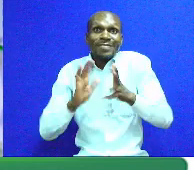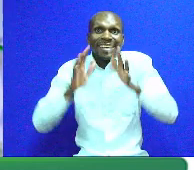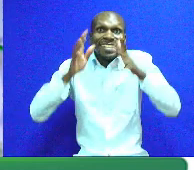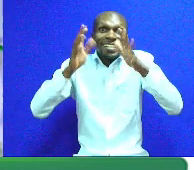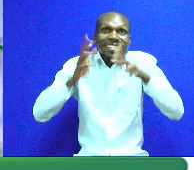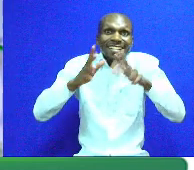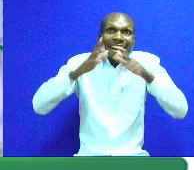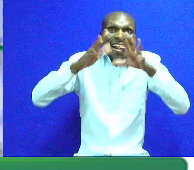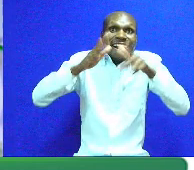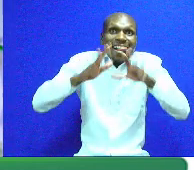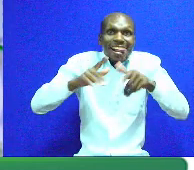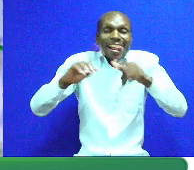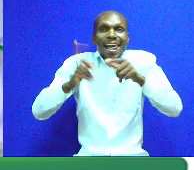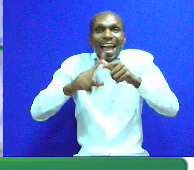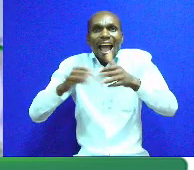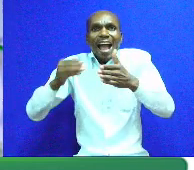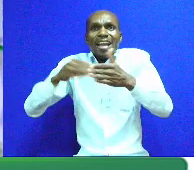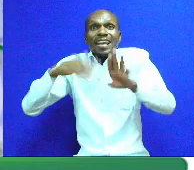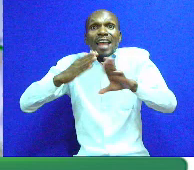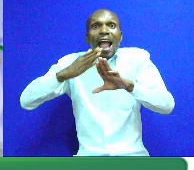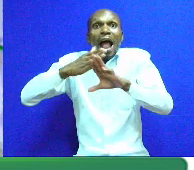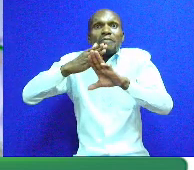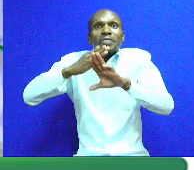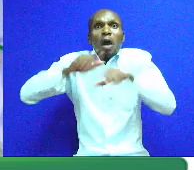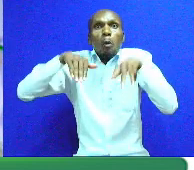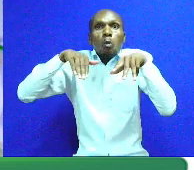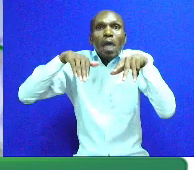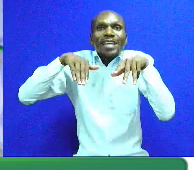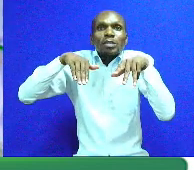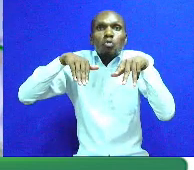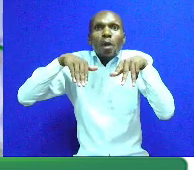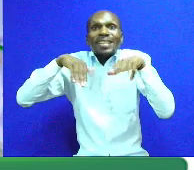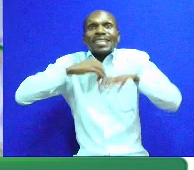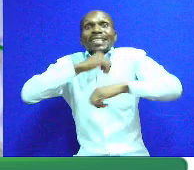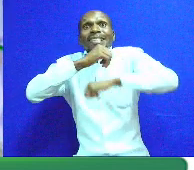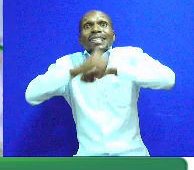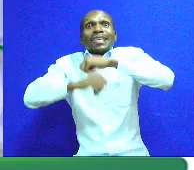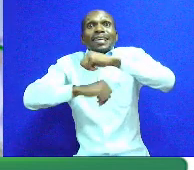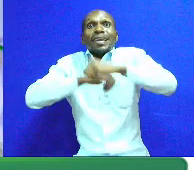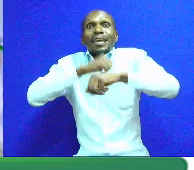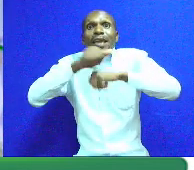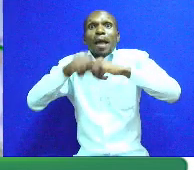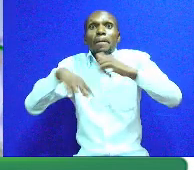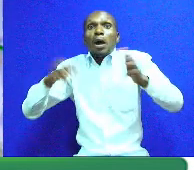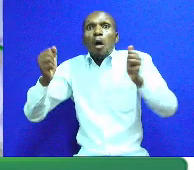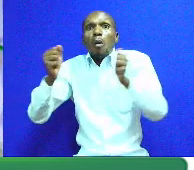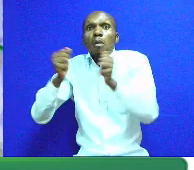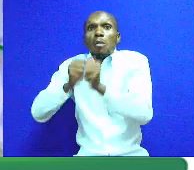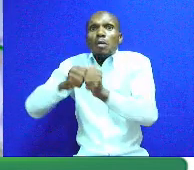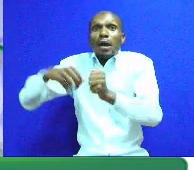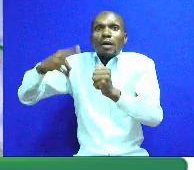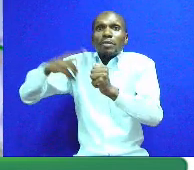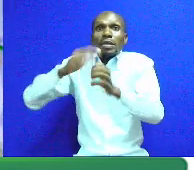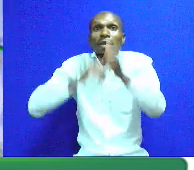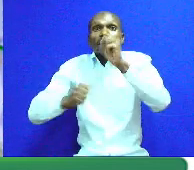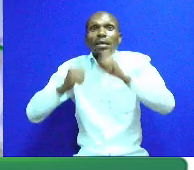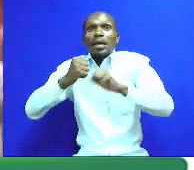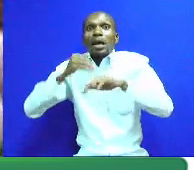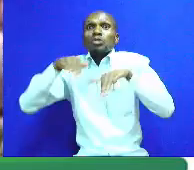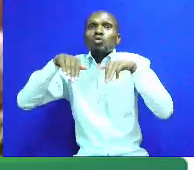kire kiki ngencho amani anene magaya yokoganya ego tambo kire kyo asi miaka 15 ne tano ne vedere.